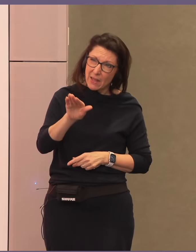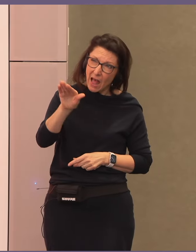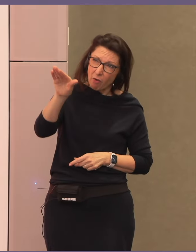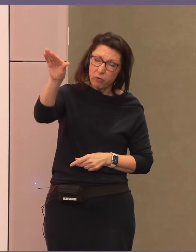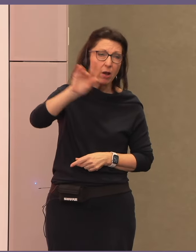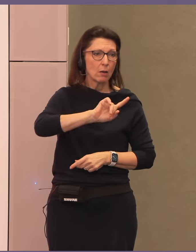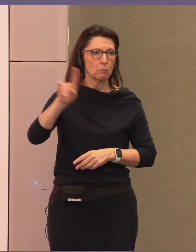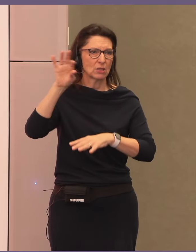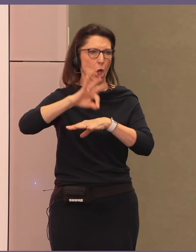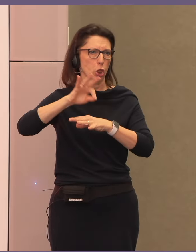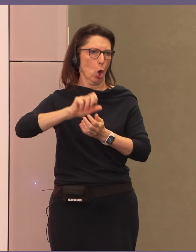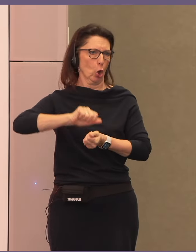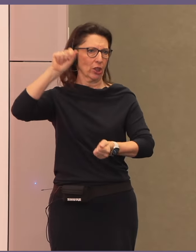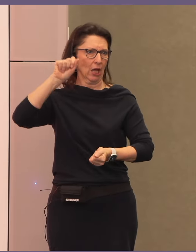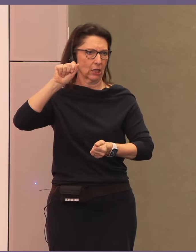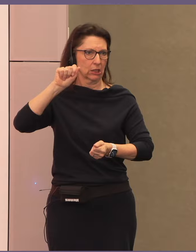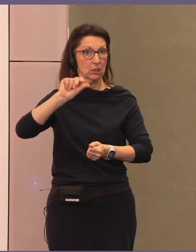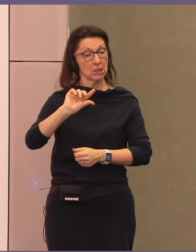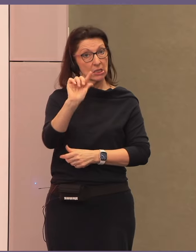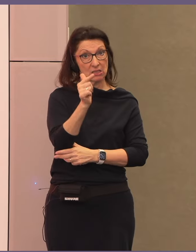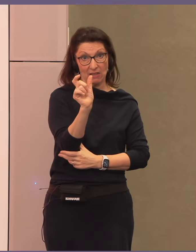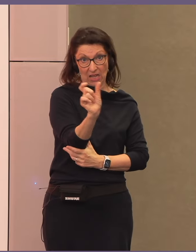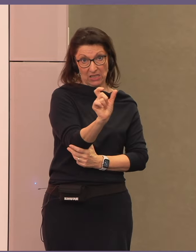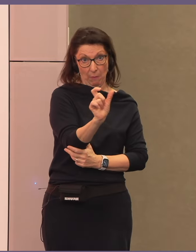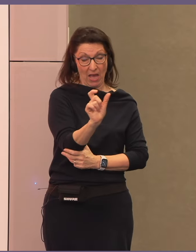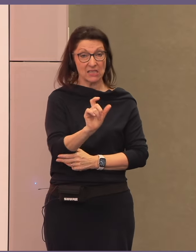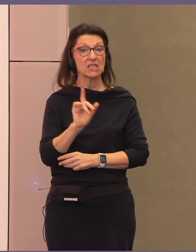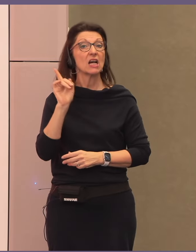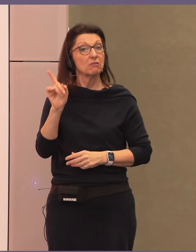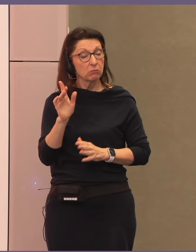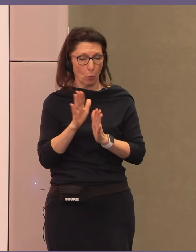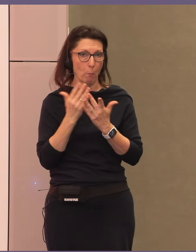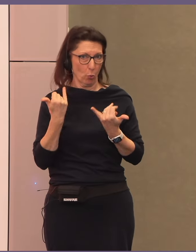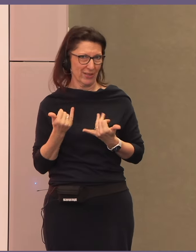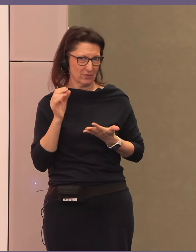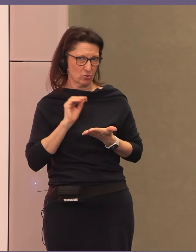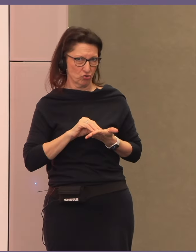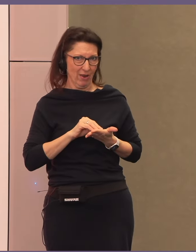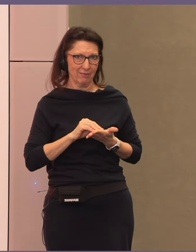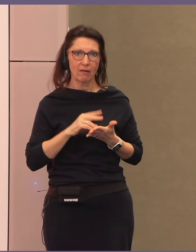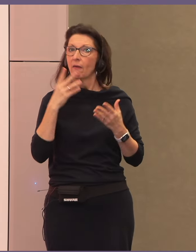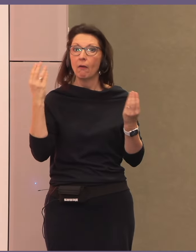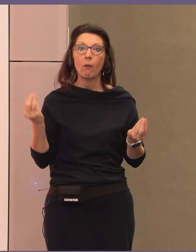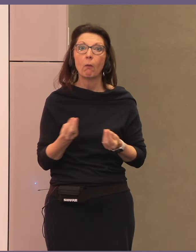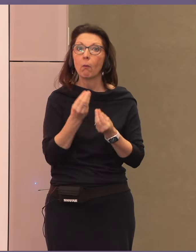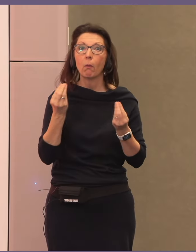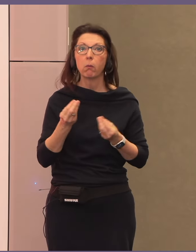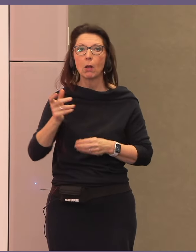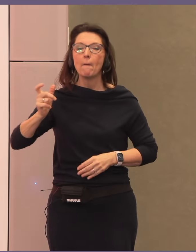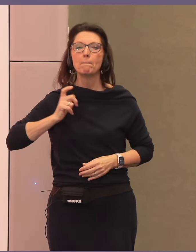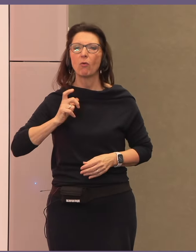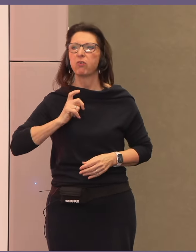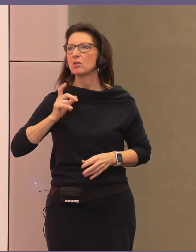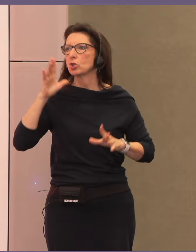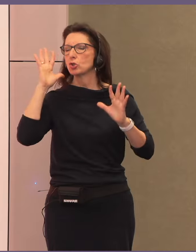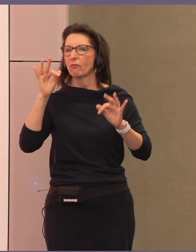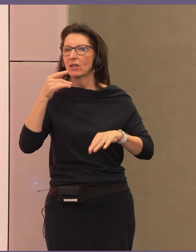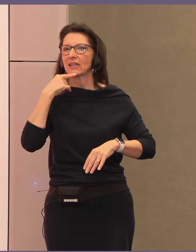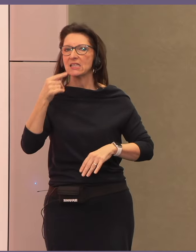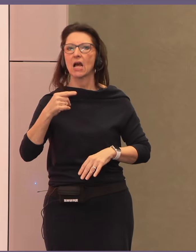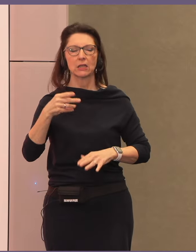nach zwei Semestern das Studium, wie Maria Wirth auch schreibt, lag der Grund darin, dass ein Professor per se gleich angekündigt hatte, bei